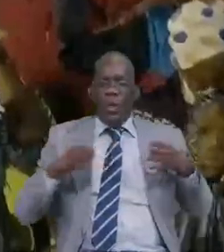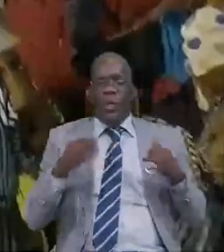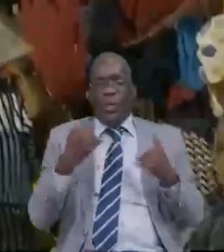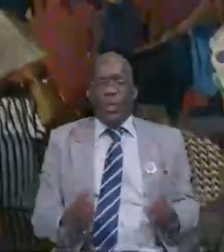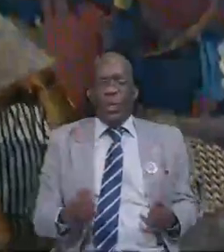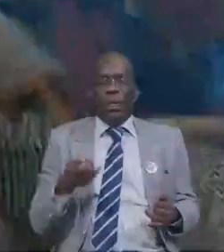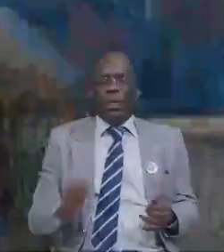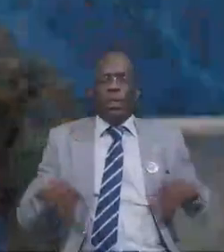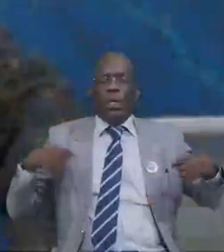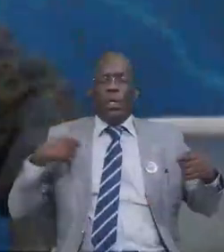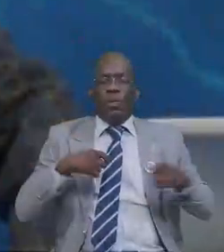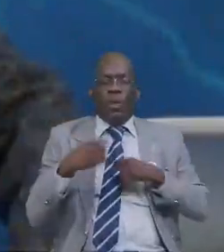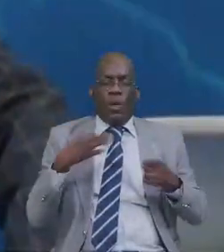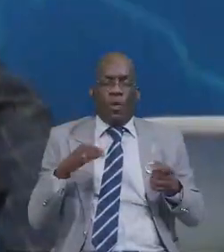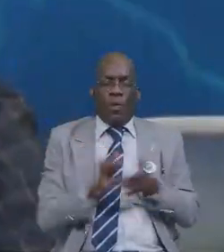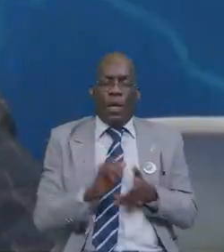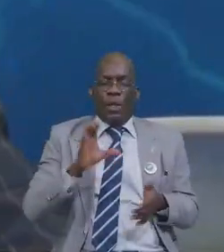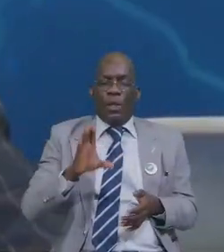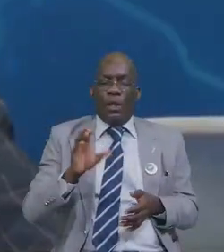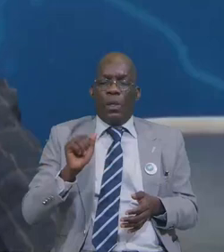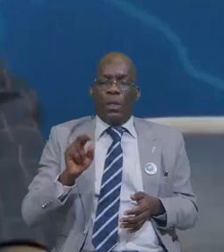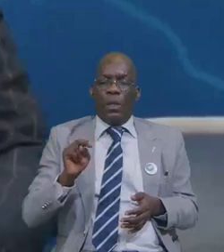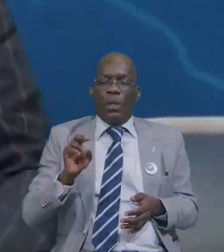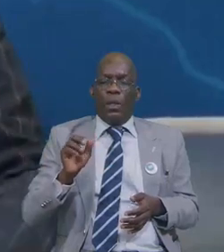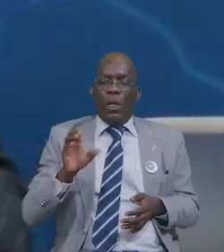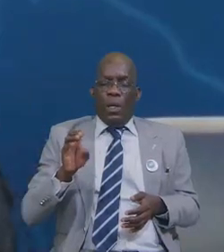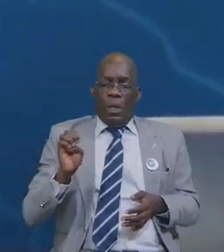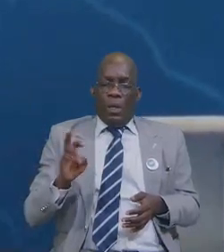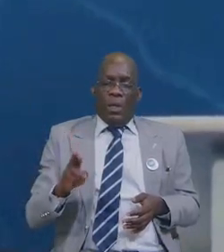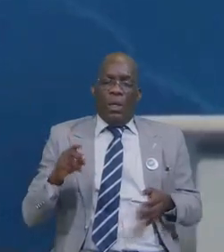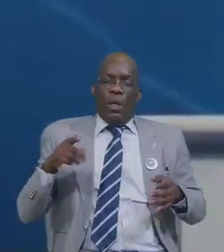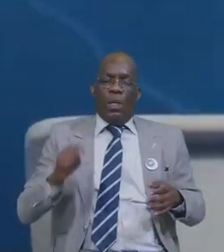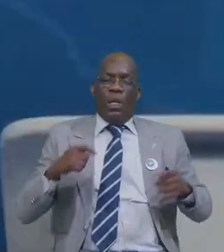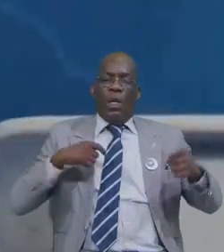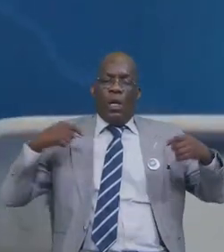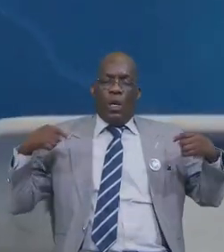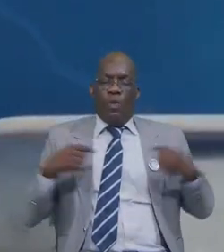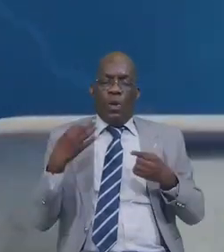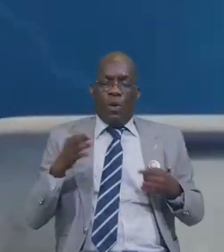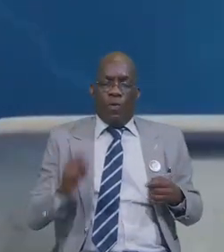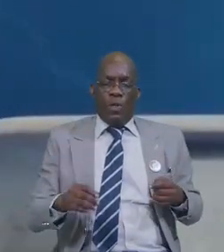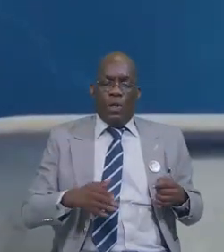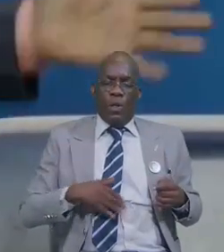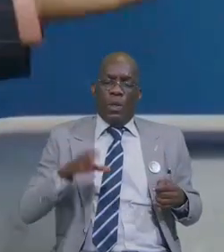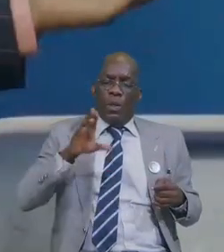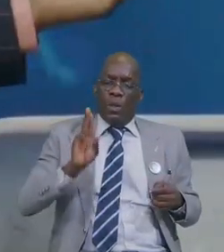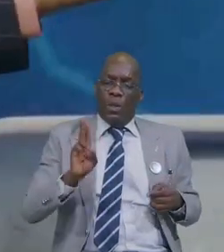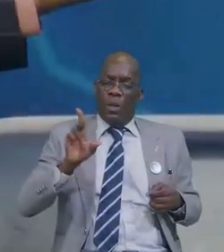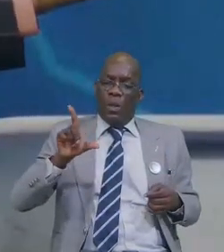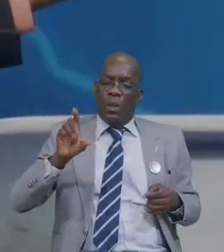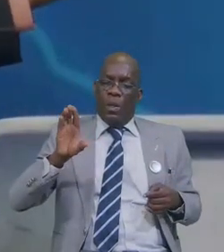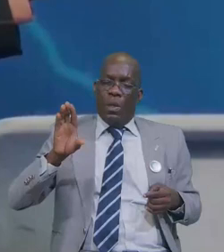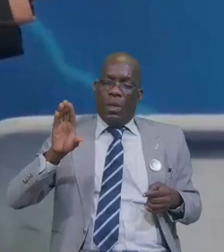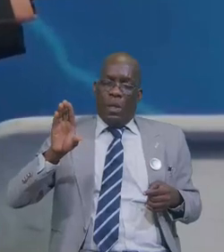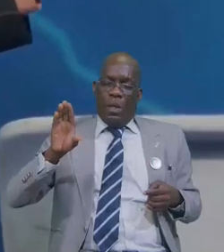La douleur du cancer, la douleur de l'ulcère et les douleurs des blessures